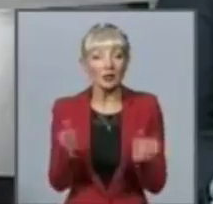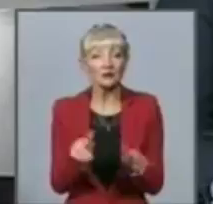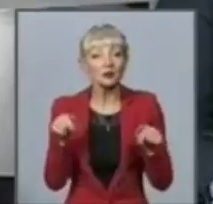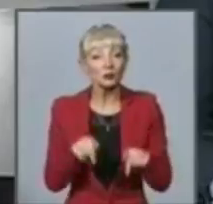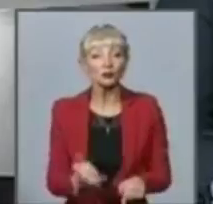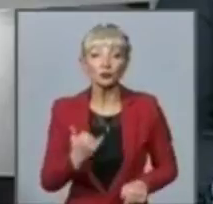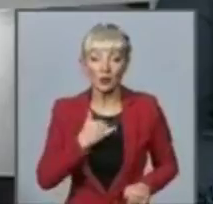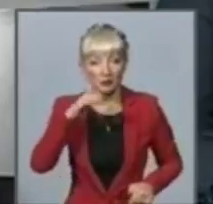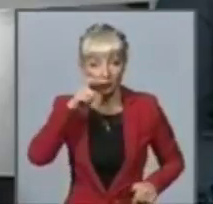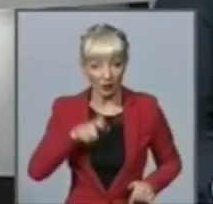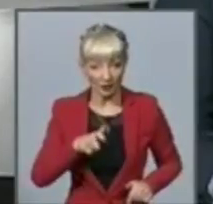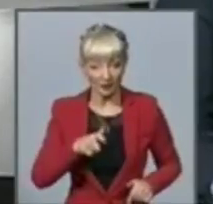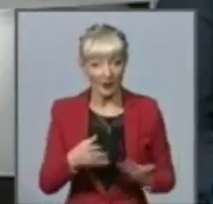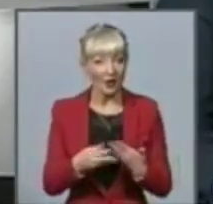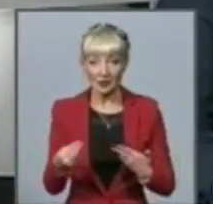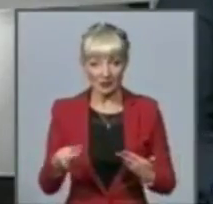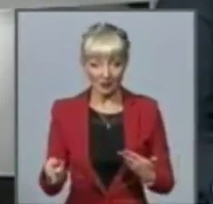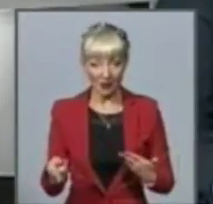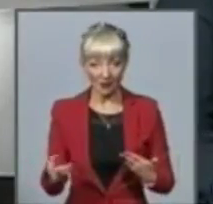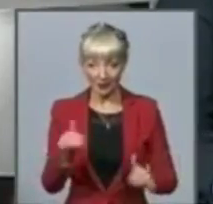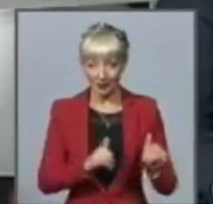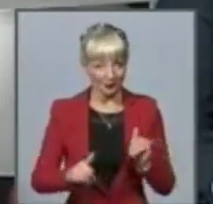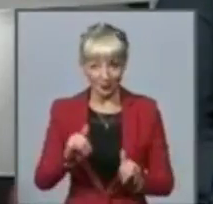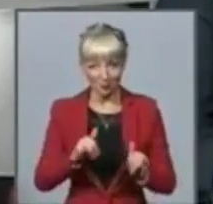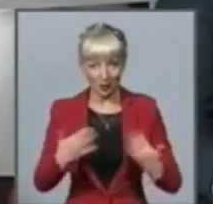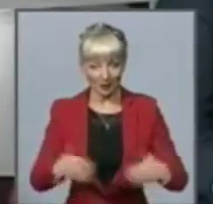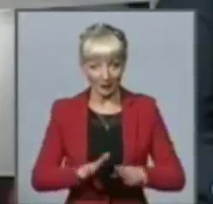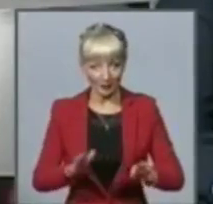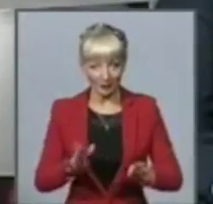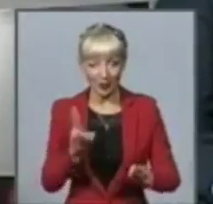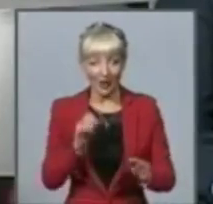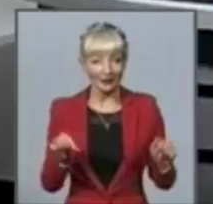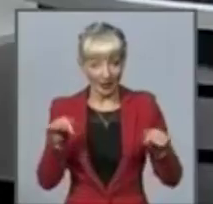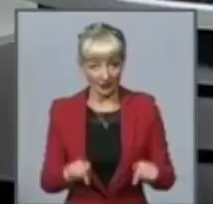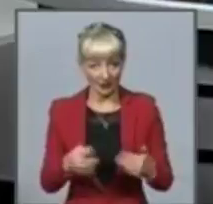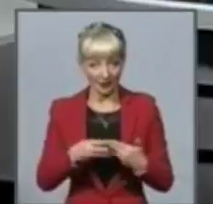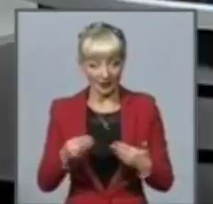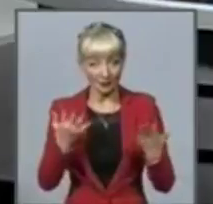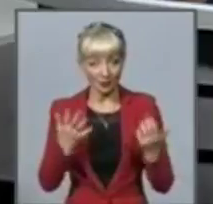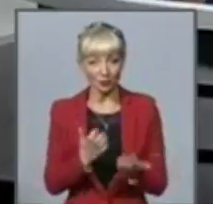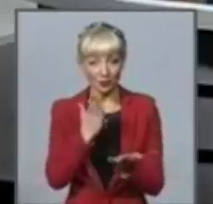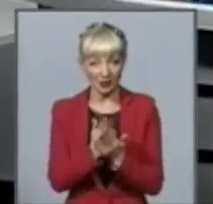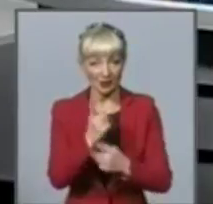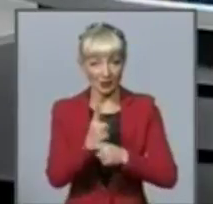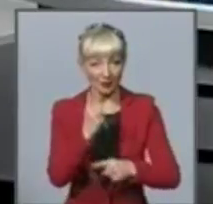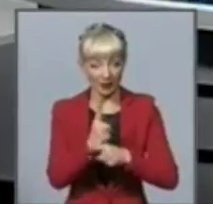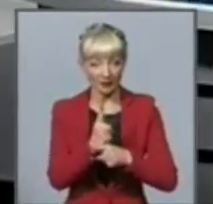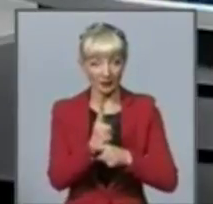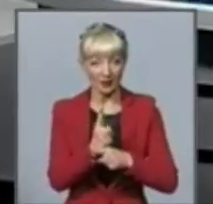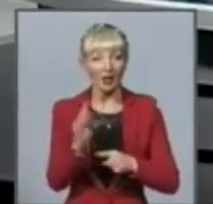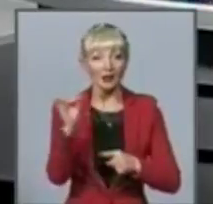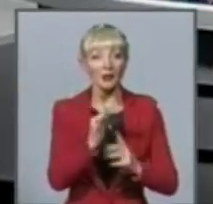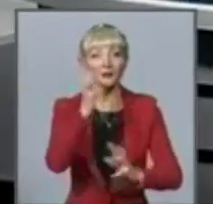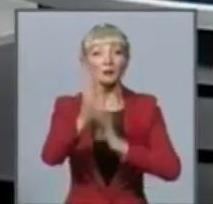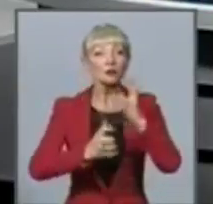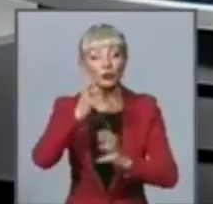нас в країні. Земля, вона нікуди не подінеться, на неї сьогодні ще діє мораторій, та і